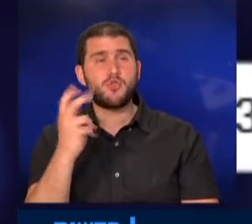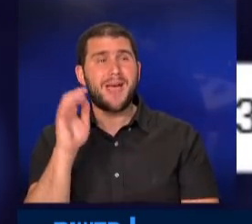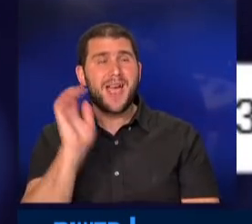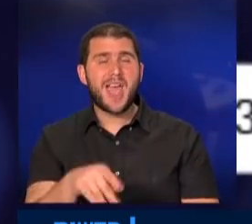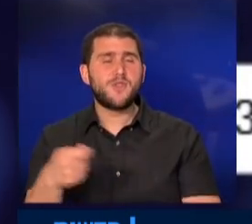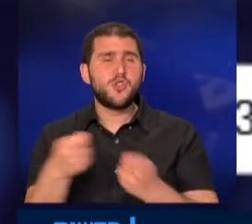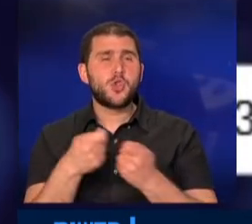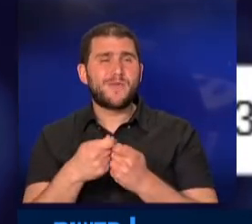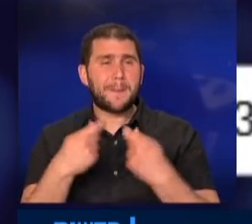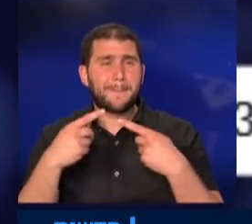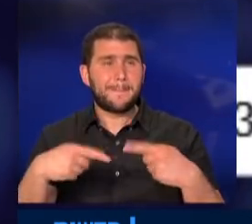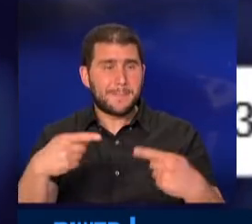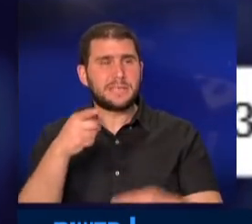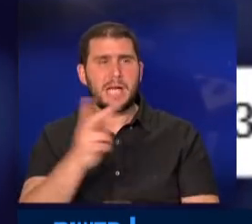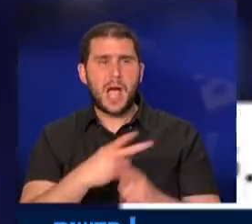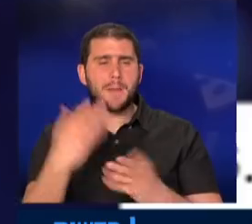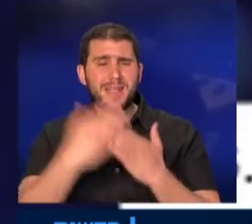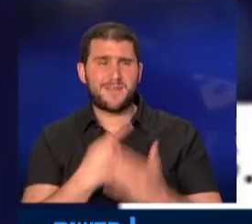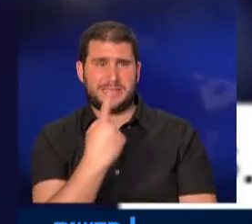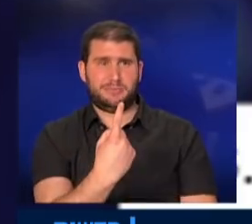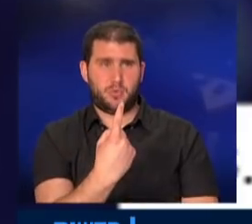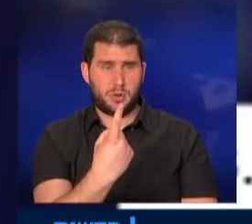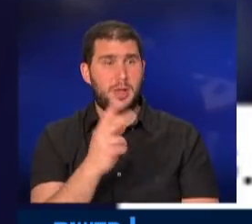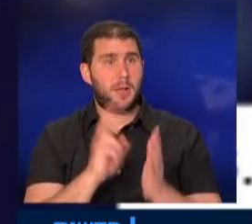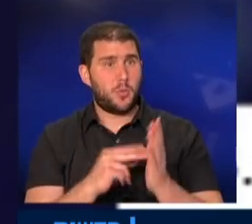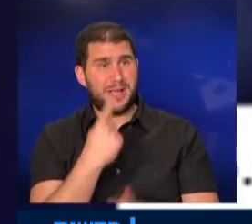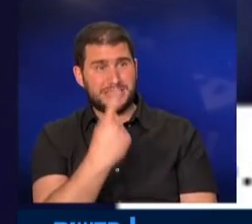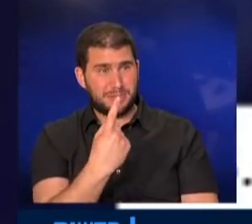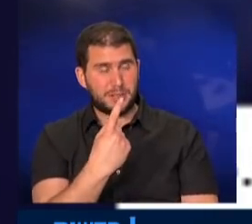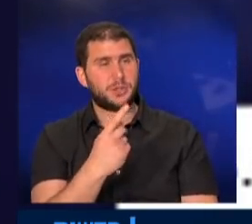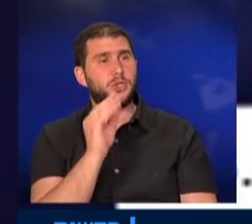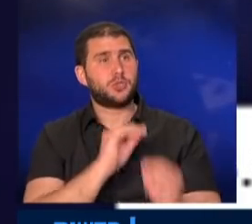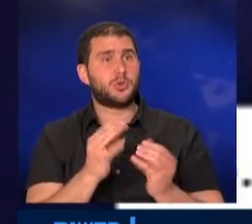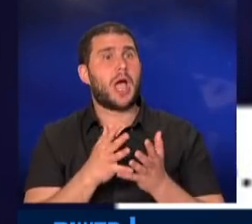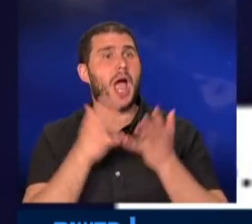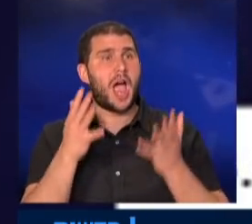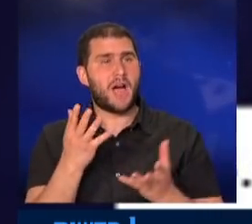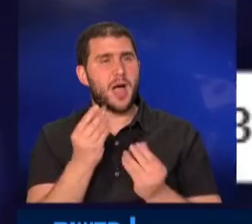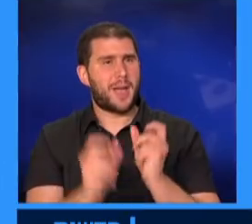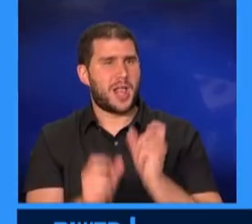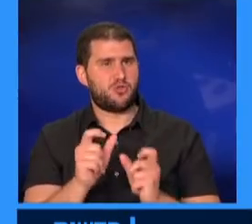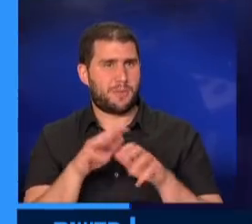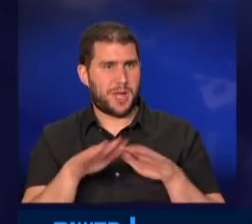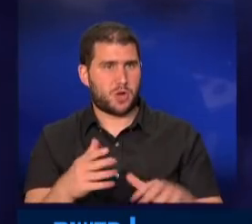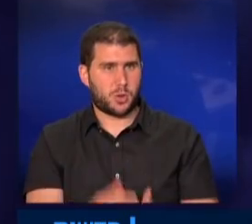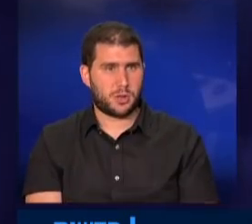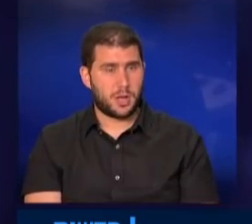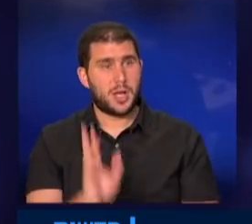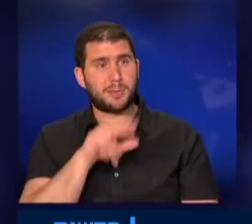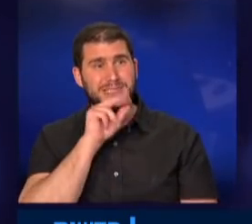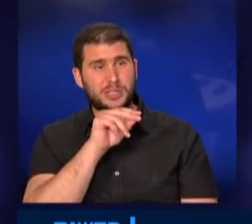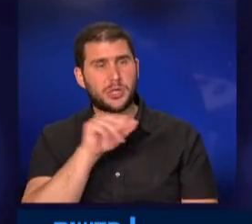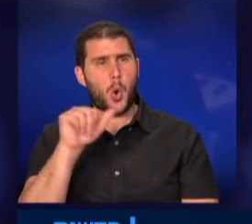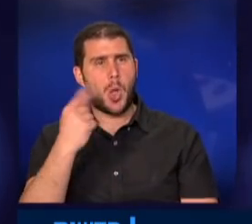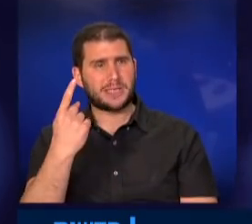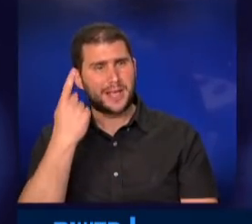מ-430,000 שיתופים, וזה רק מהדף הזה. בתמונה עצמה נעשה שימוש נרחב על ידי רבים ברשת. גם ציוץ של